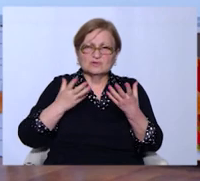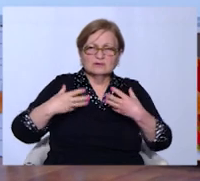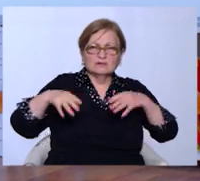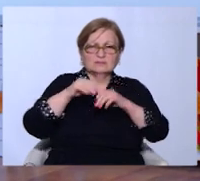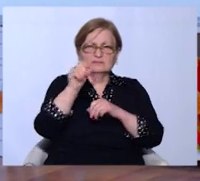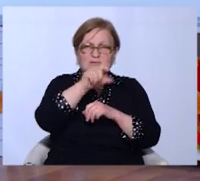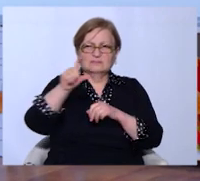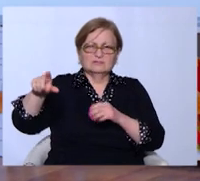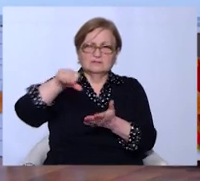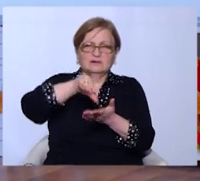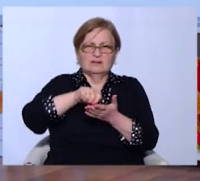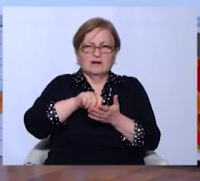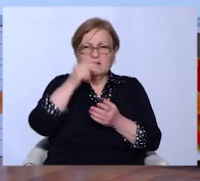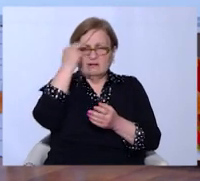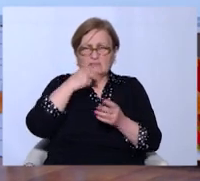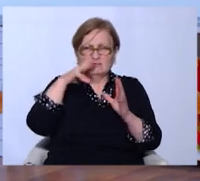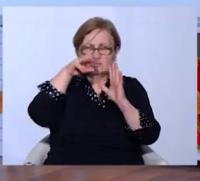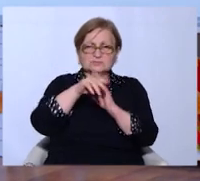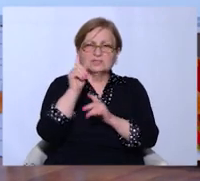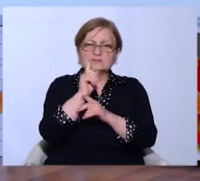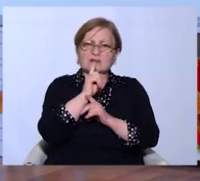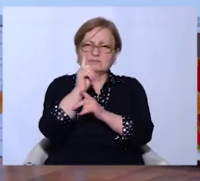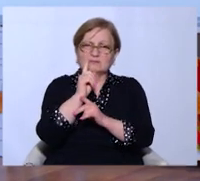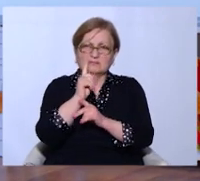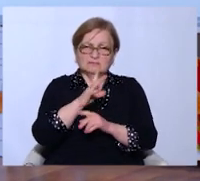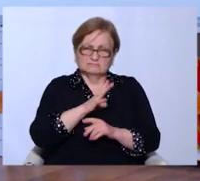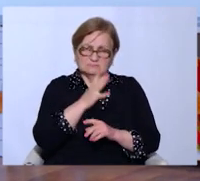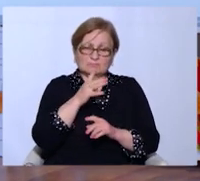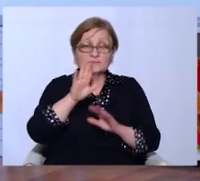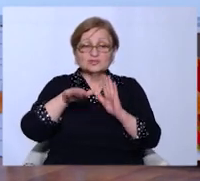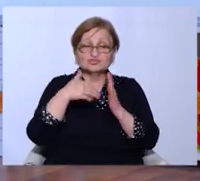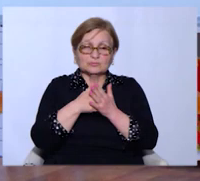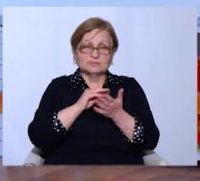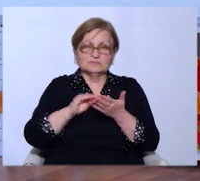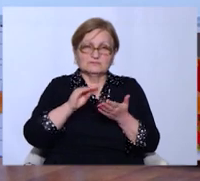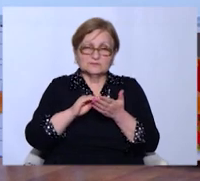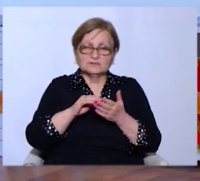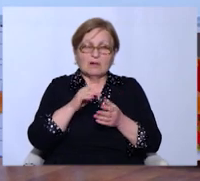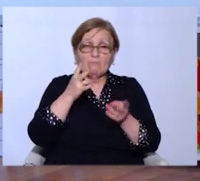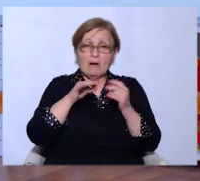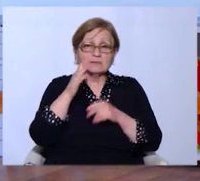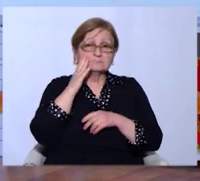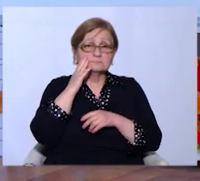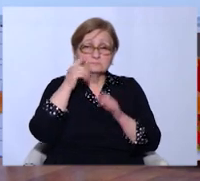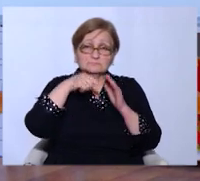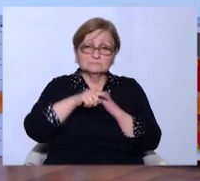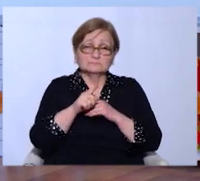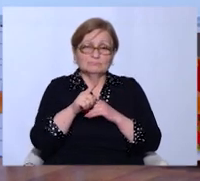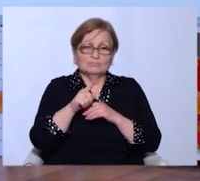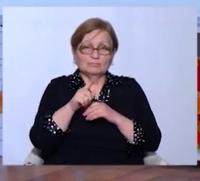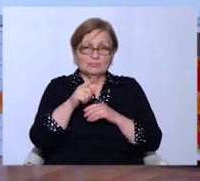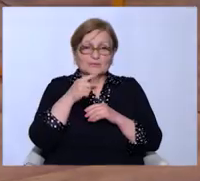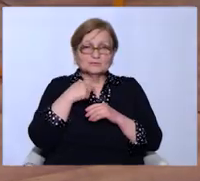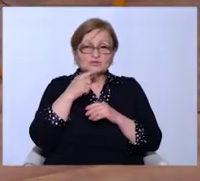შევიკრიბეთ ქაშვეთში და სანთლები დავანთეთო. და ამის შემდეგ დავწერე ეს ლექსიო, მაგრამ სინამდვილეში კი